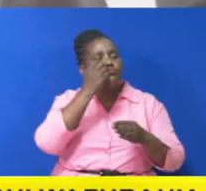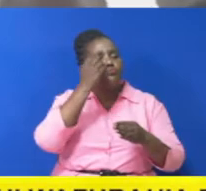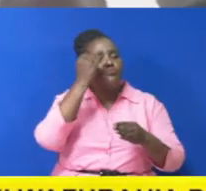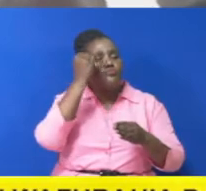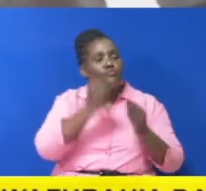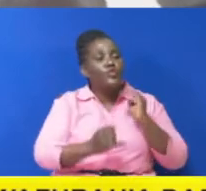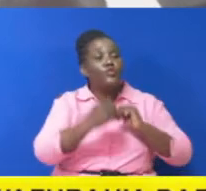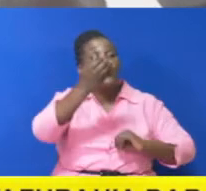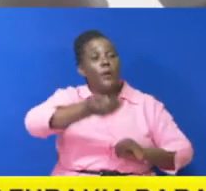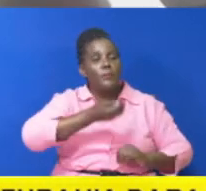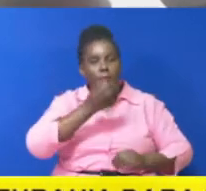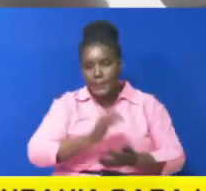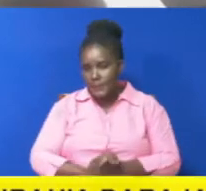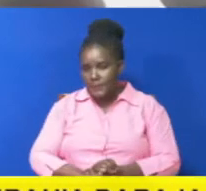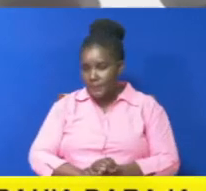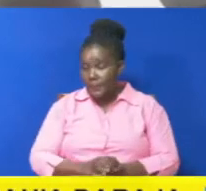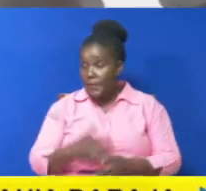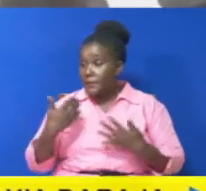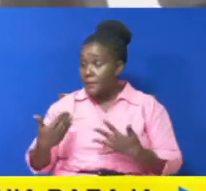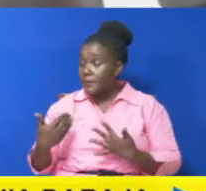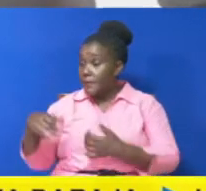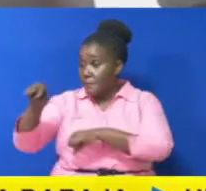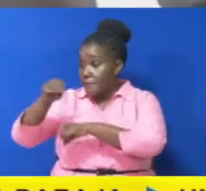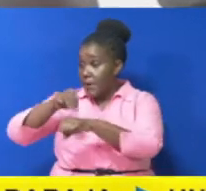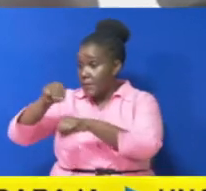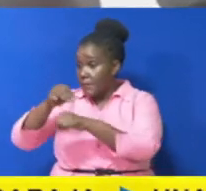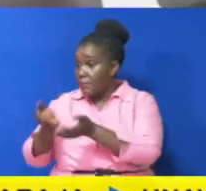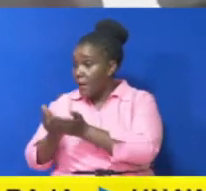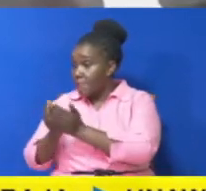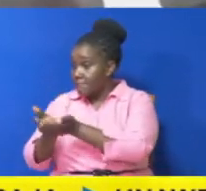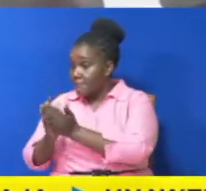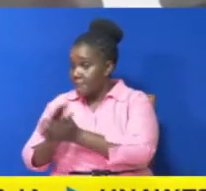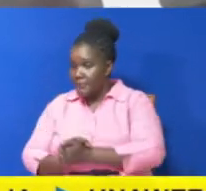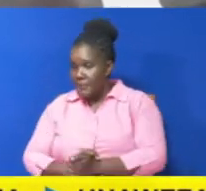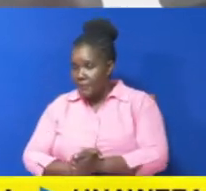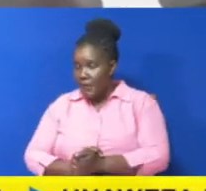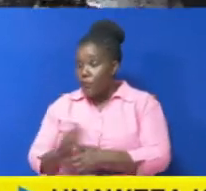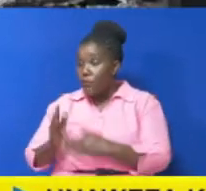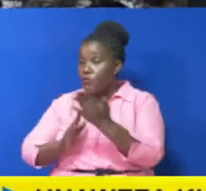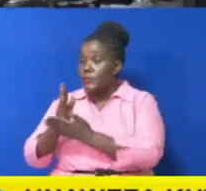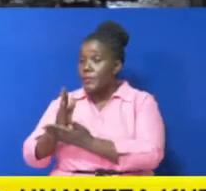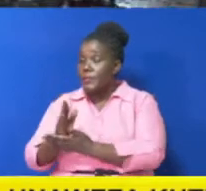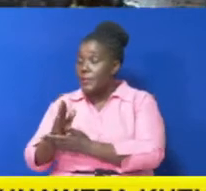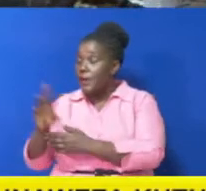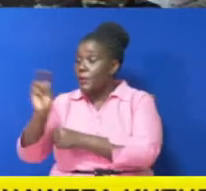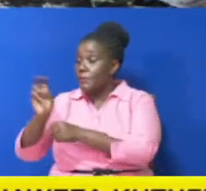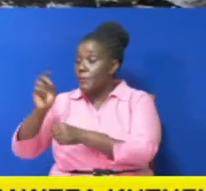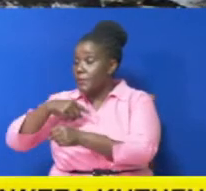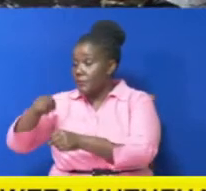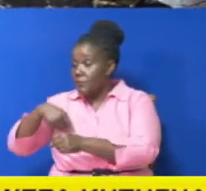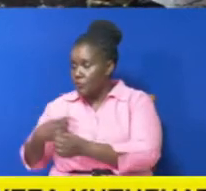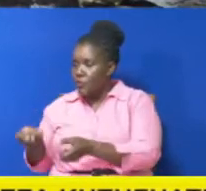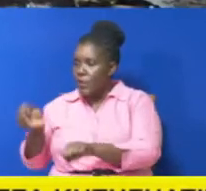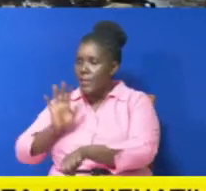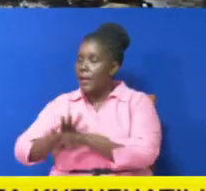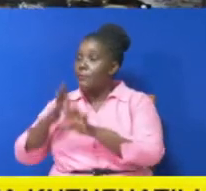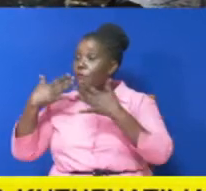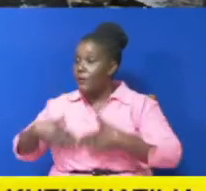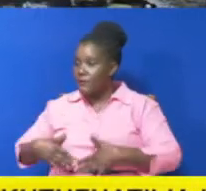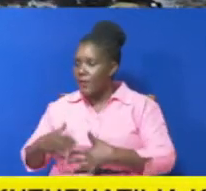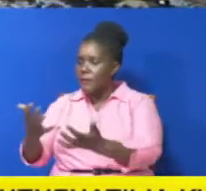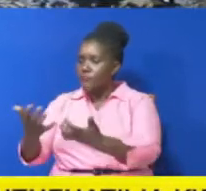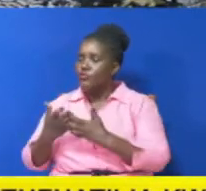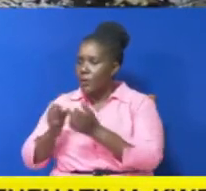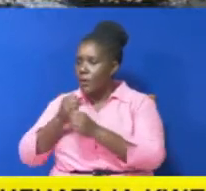changamoto. Sasa naielekeza manispaa kupitia wasimamizi wenu, watu wa afya, watu wa mazingira, chukueni hatua